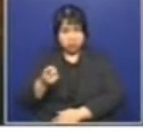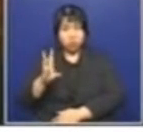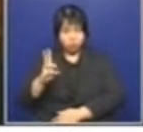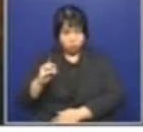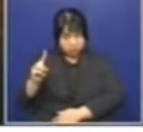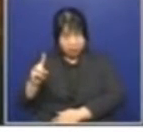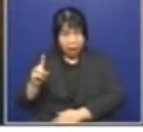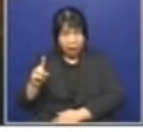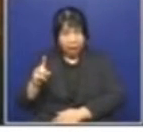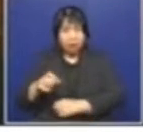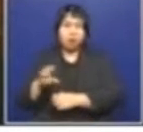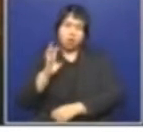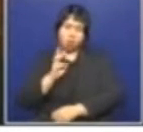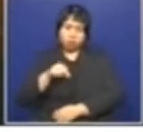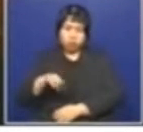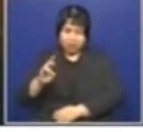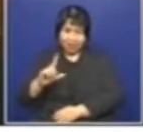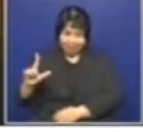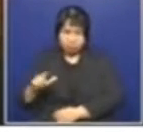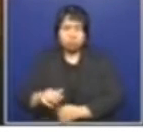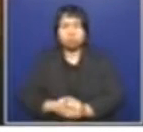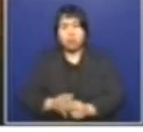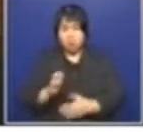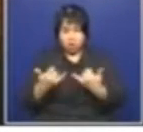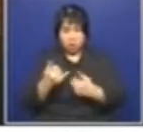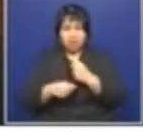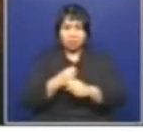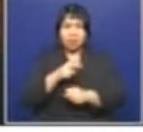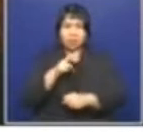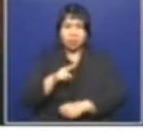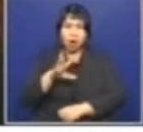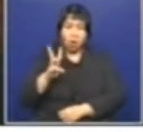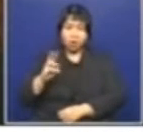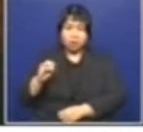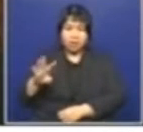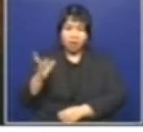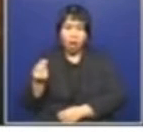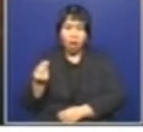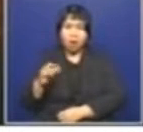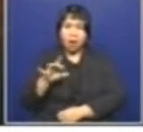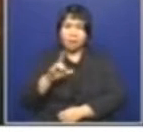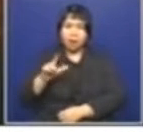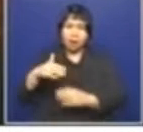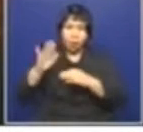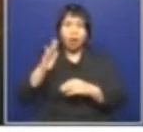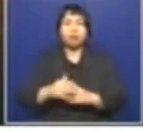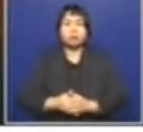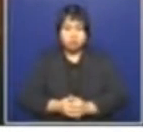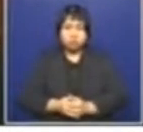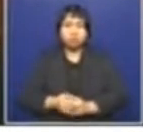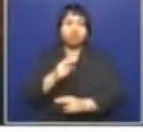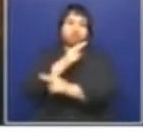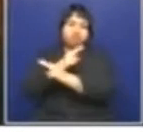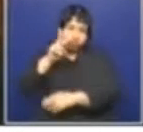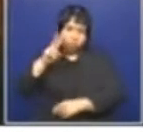ะครับปี64ล่าสุดยังไม่เป็นทางการ8ล้านกว่า2เท่